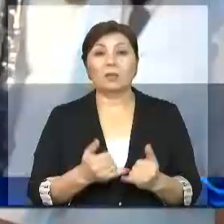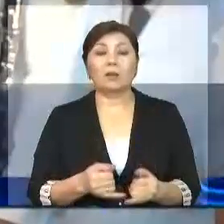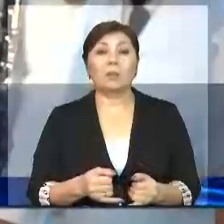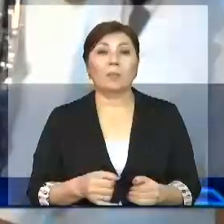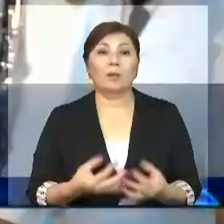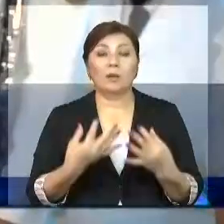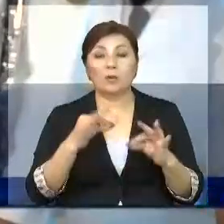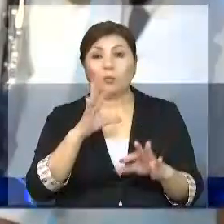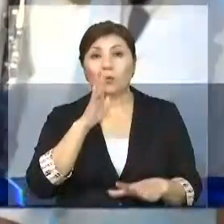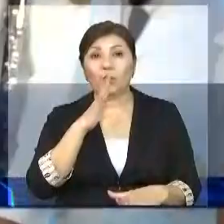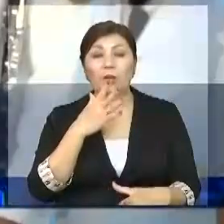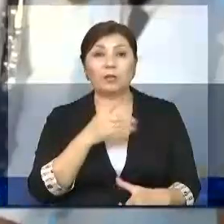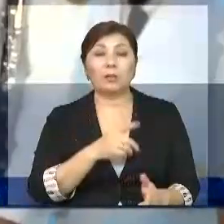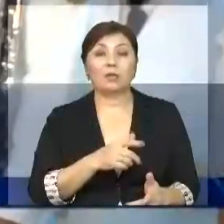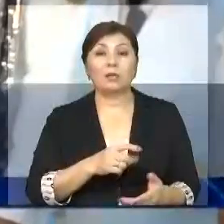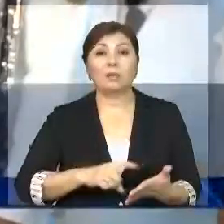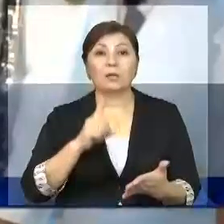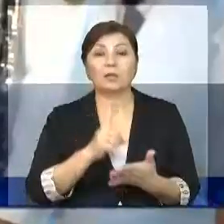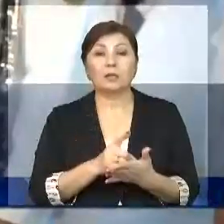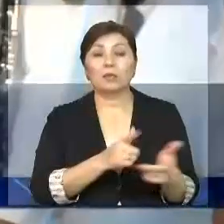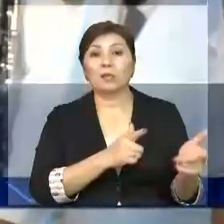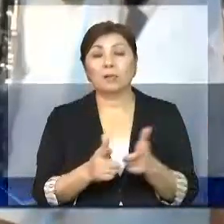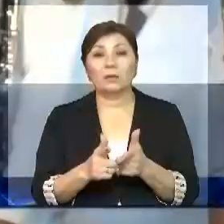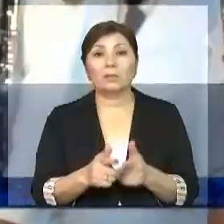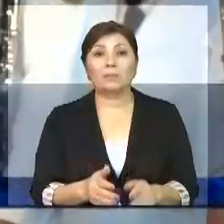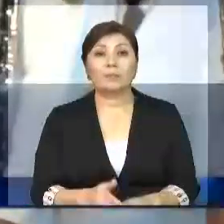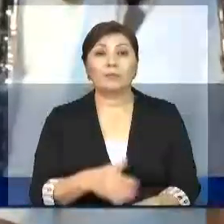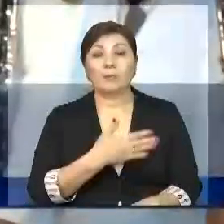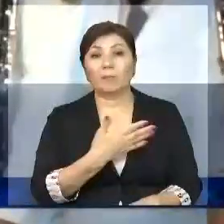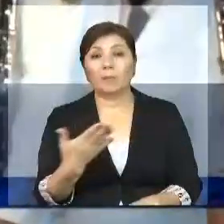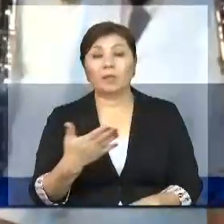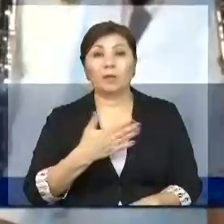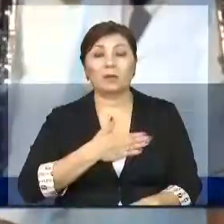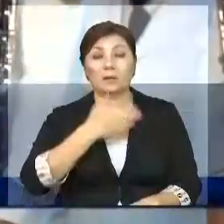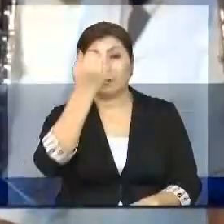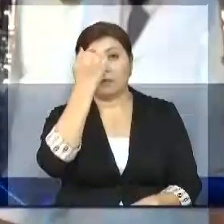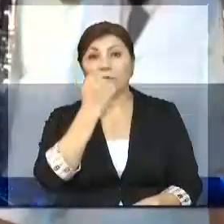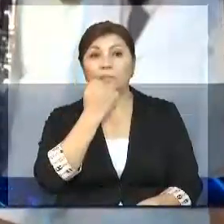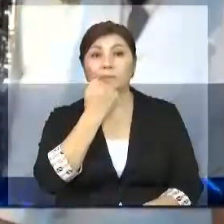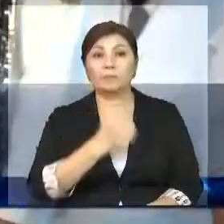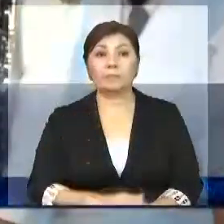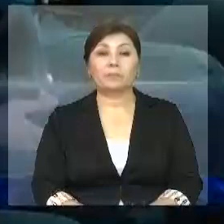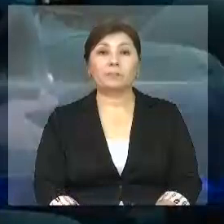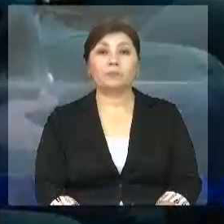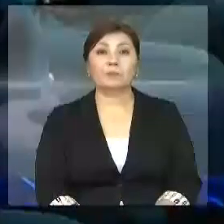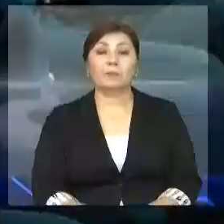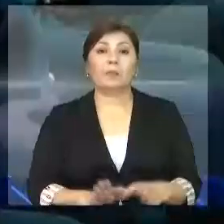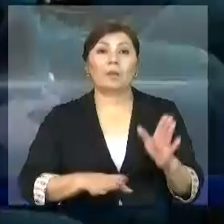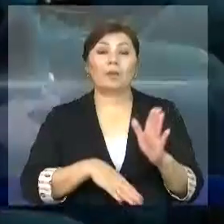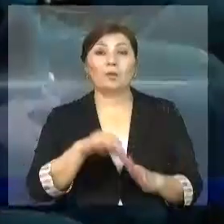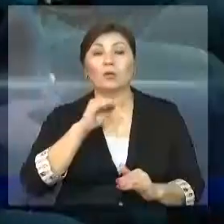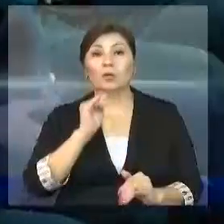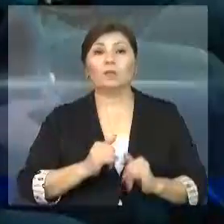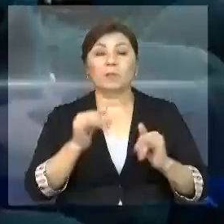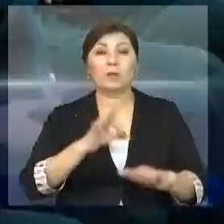da, öz müddetlerin toluqtay orındaydı kendisindir. Sonundan, басып сіздерге тағы да рахмет айтамын. Жоғары кәсібилік